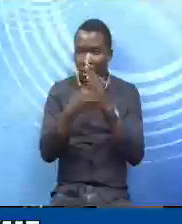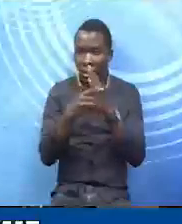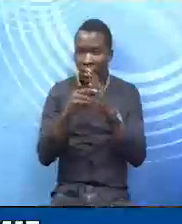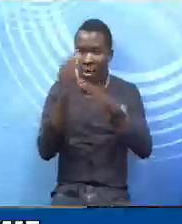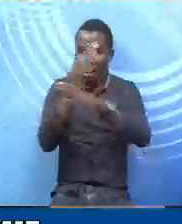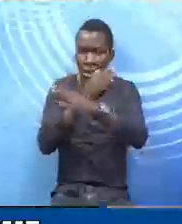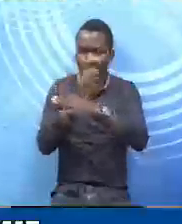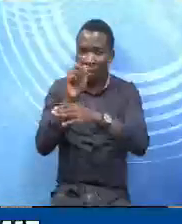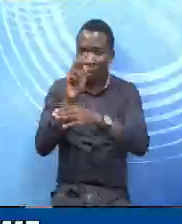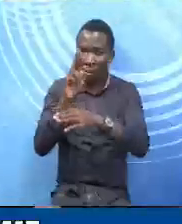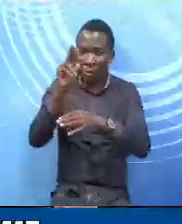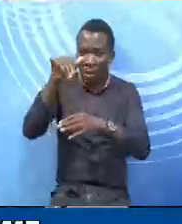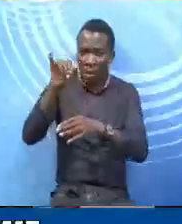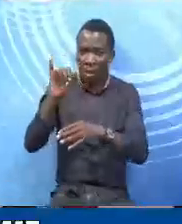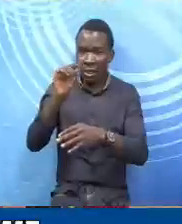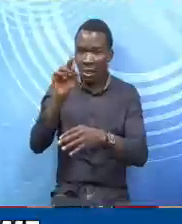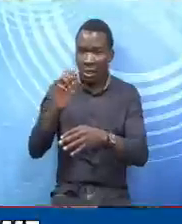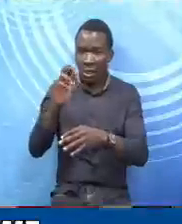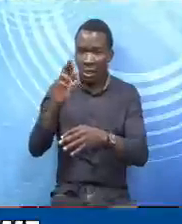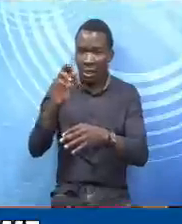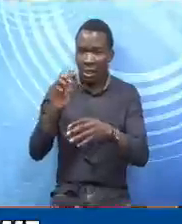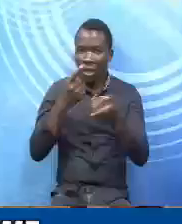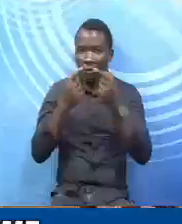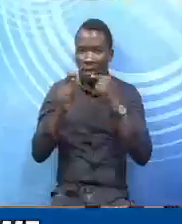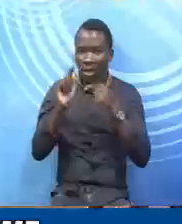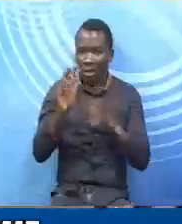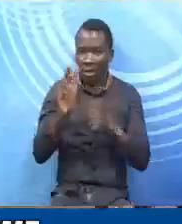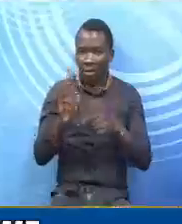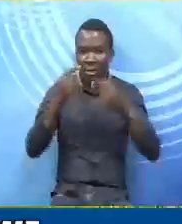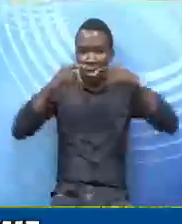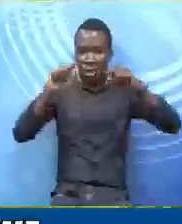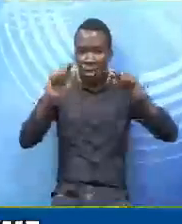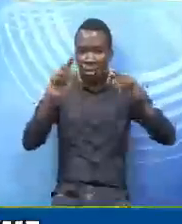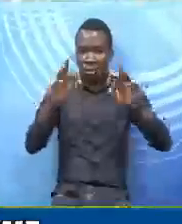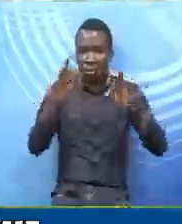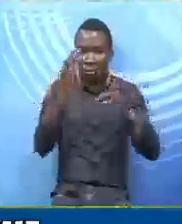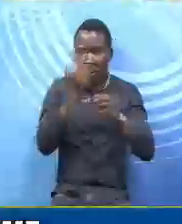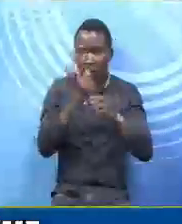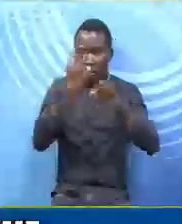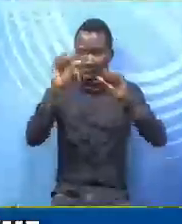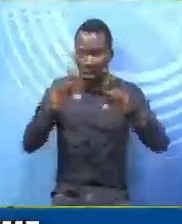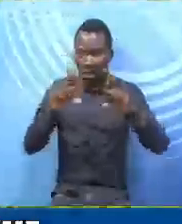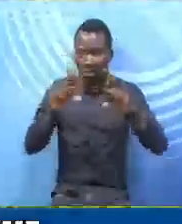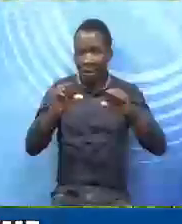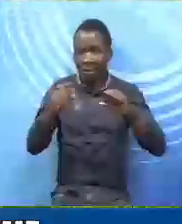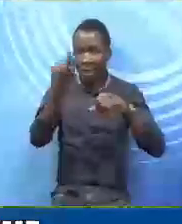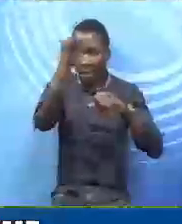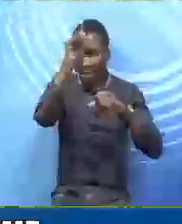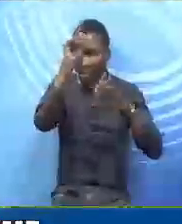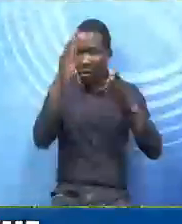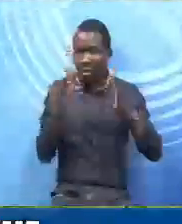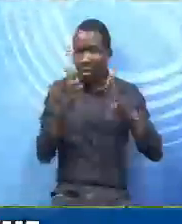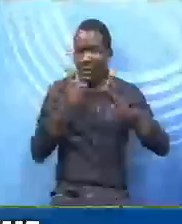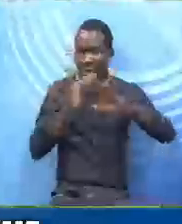bwana Tuyizere Tade avugana na BTN TV yatangaje ko ibingi bari urugomo kandi abaturage bakwiriye kubyirinda muri iyi